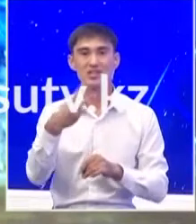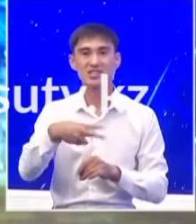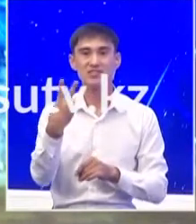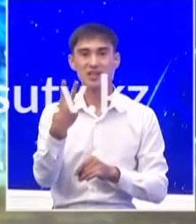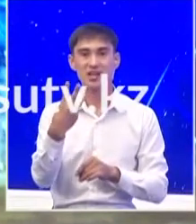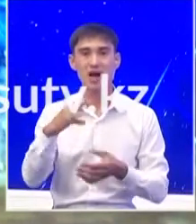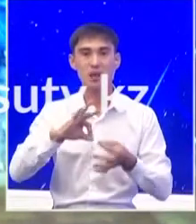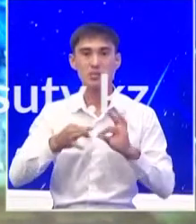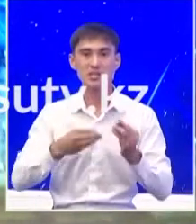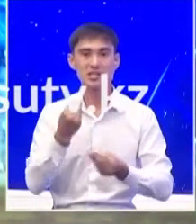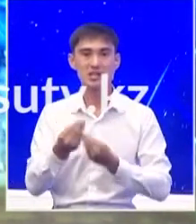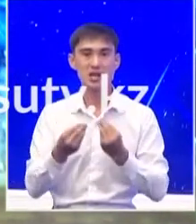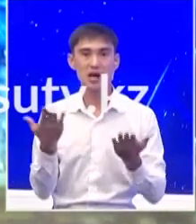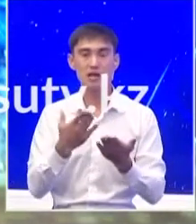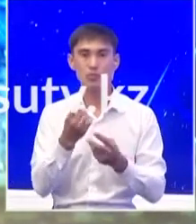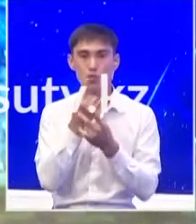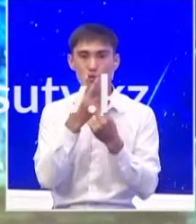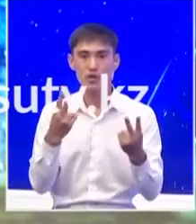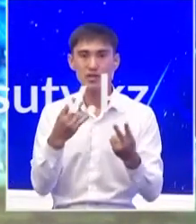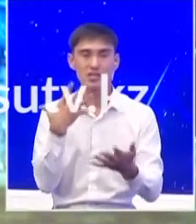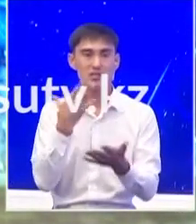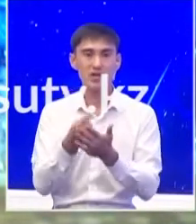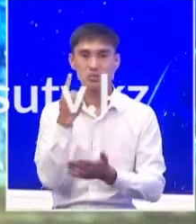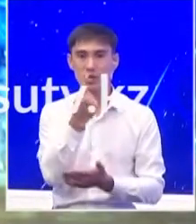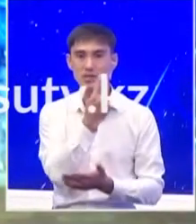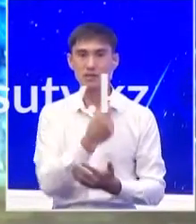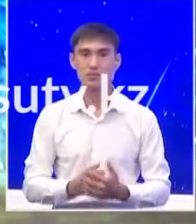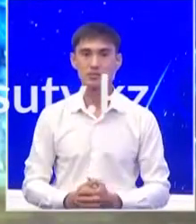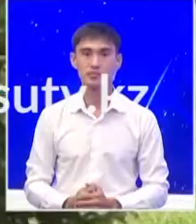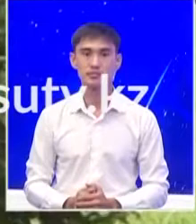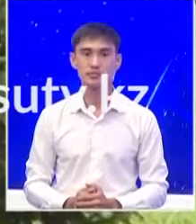32-е Олимпийские игры, какими увидел их своими глазами.